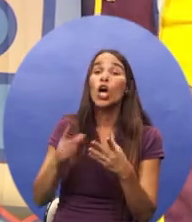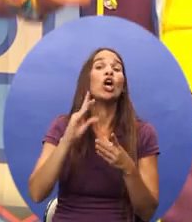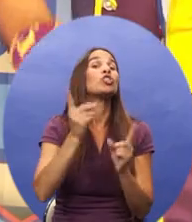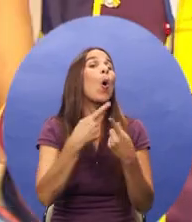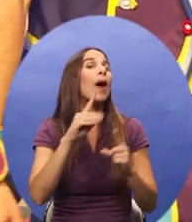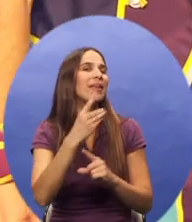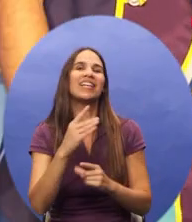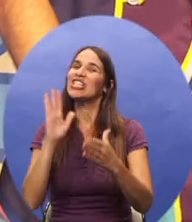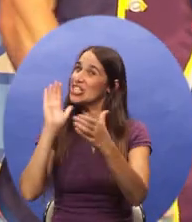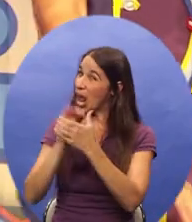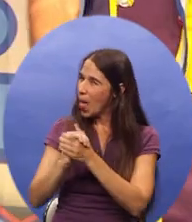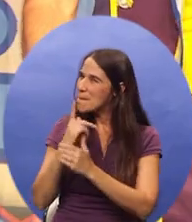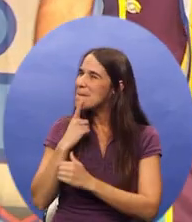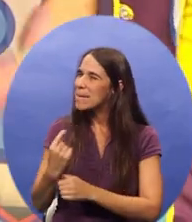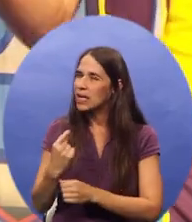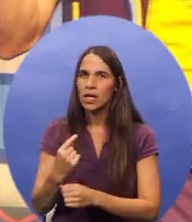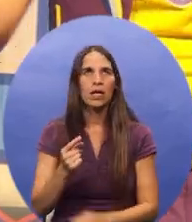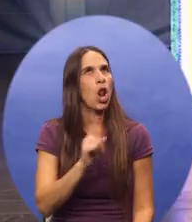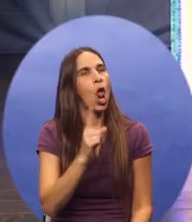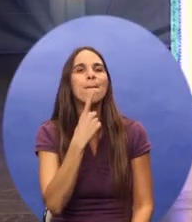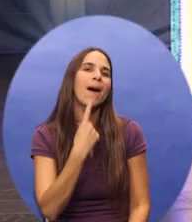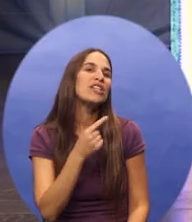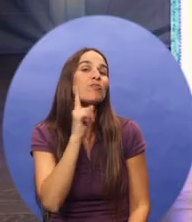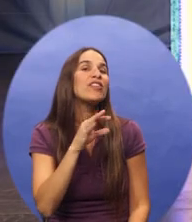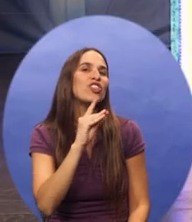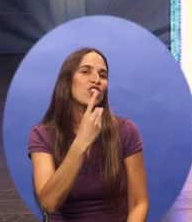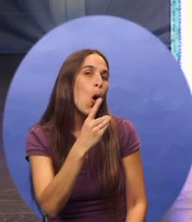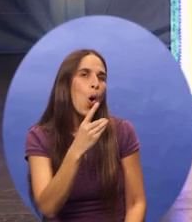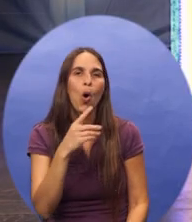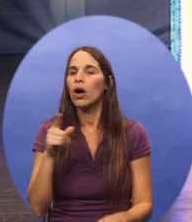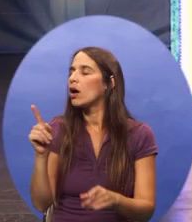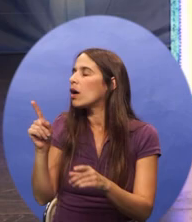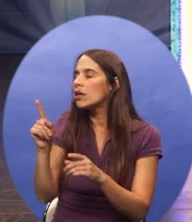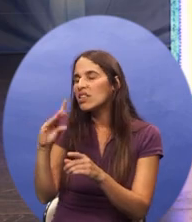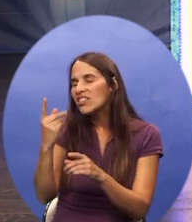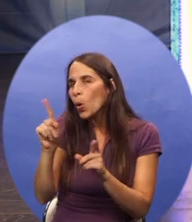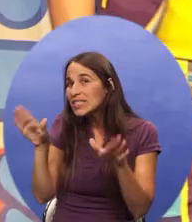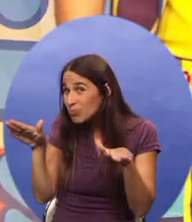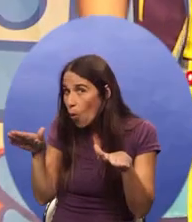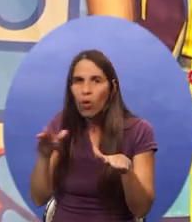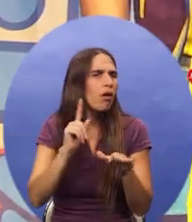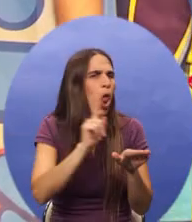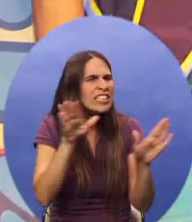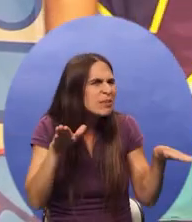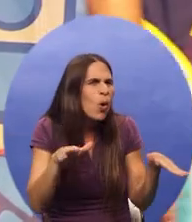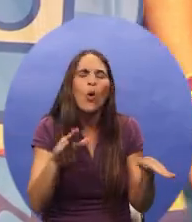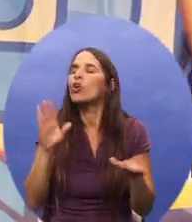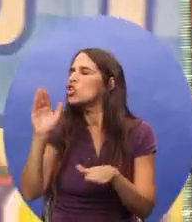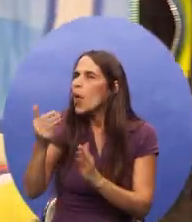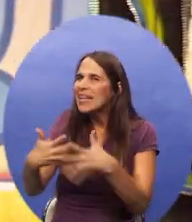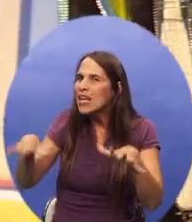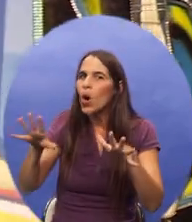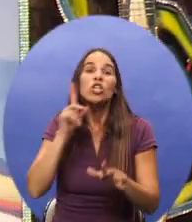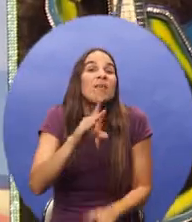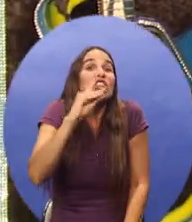דרורמי. שלום לך, מאמי. לא מאמי, קוראים לי דרור. שלום לך, ציפור. לא ציפור, קוראים לי דרור. שלום לך, קיור. לא קיור,